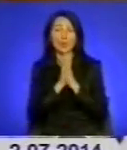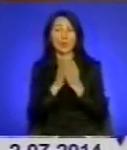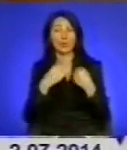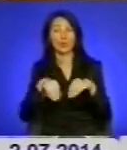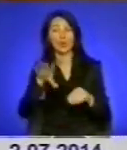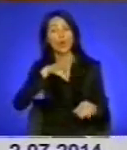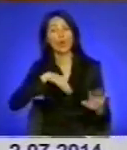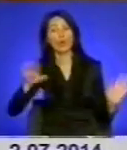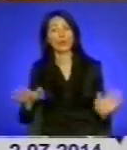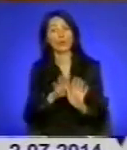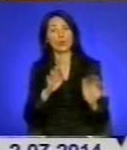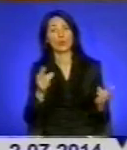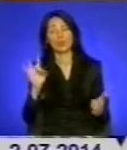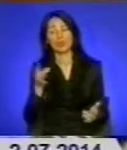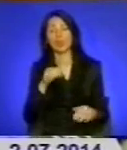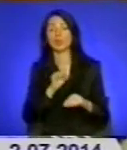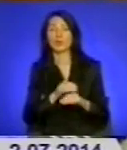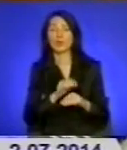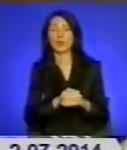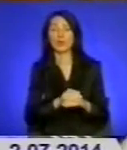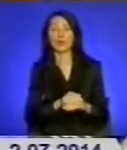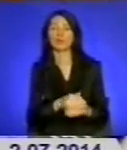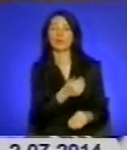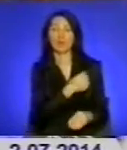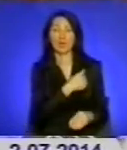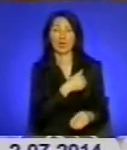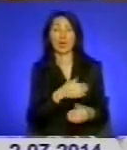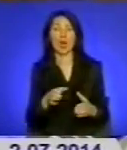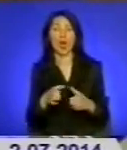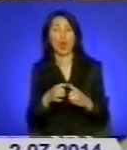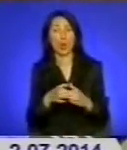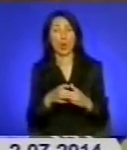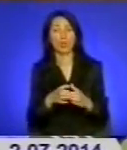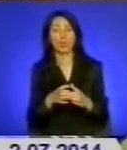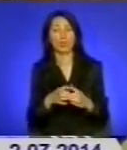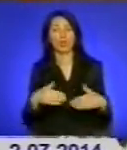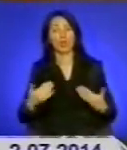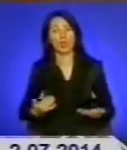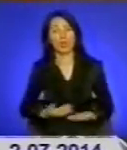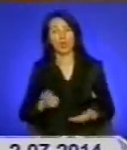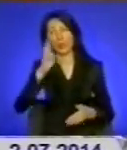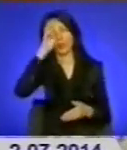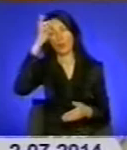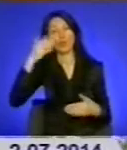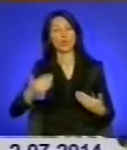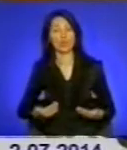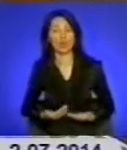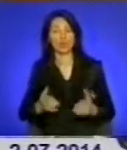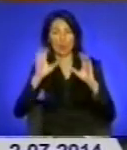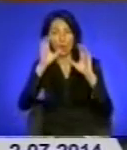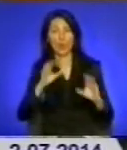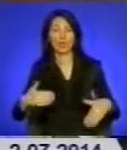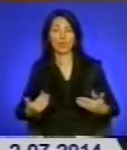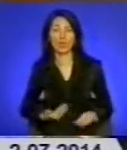піснею ще раз підтвердити прагнення громади жити по Божих законах жити вільний